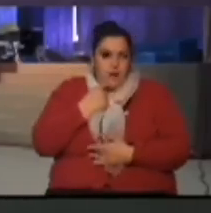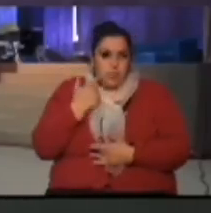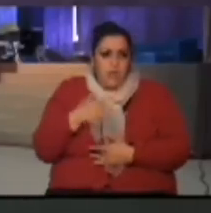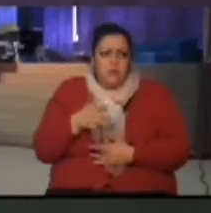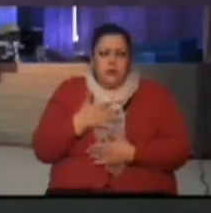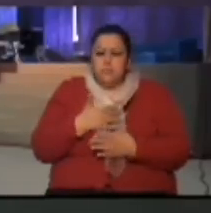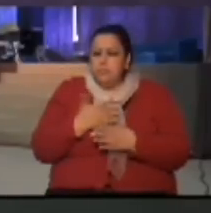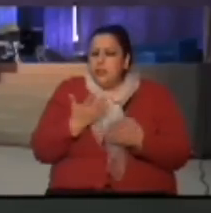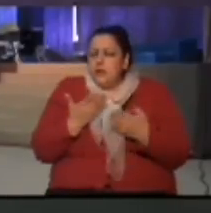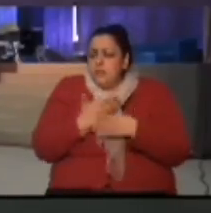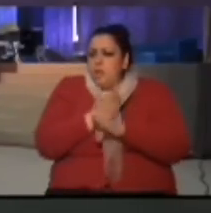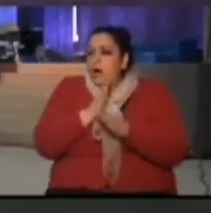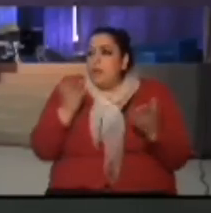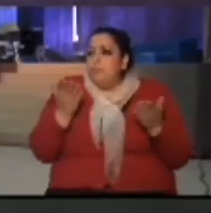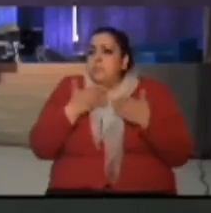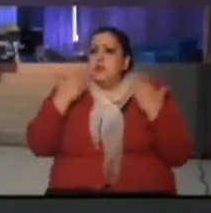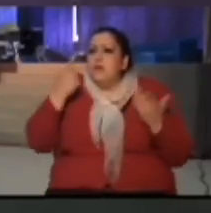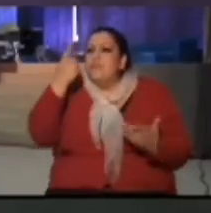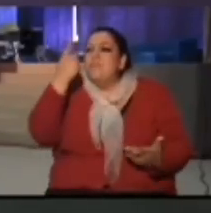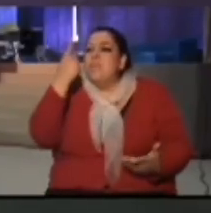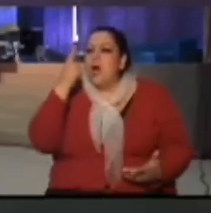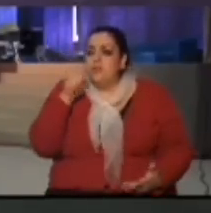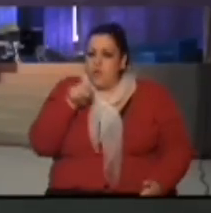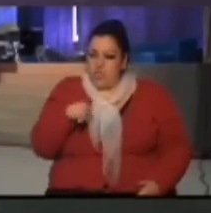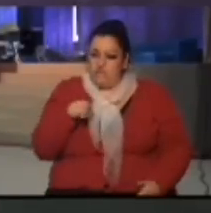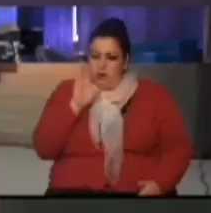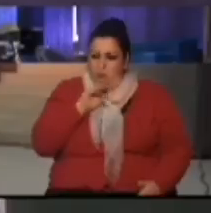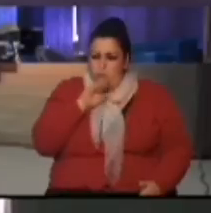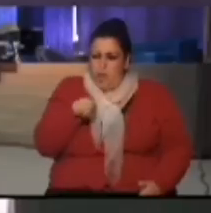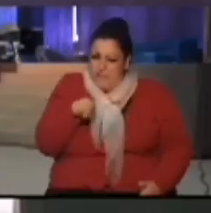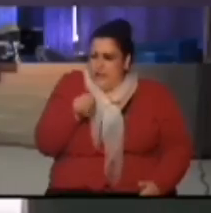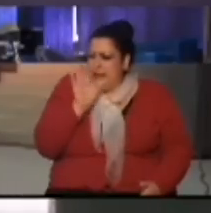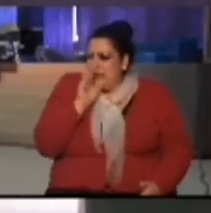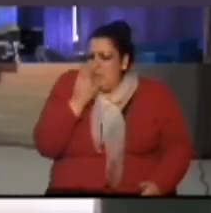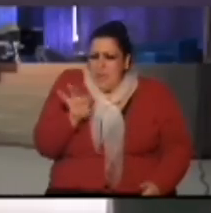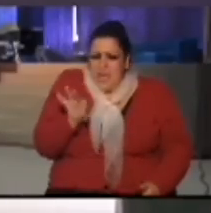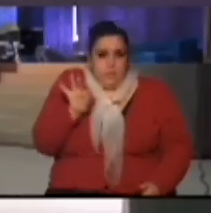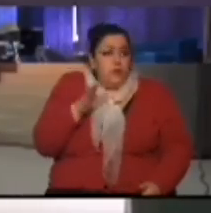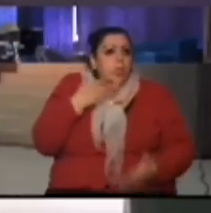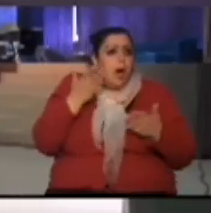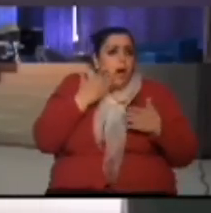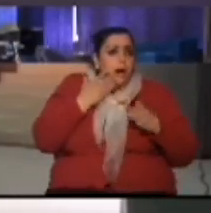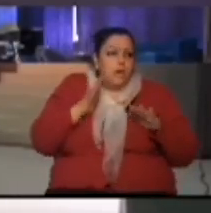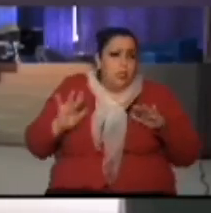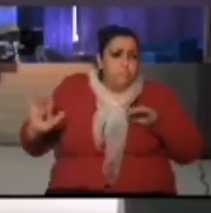հույսդ արդեն չկա, ու առողջ տրամաբանող